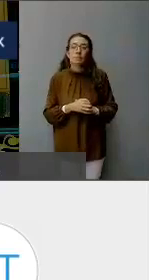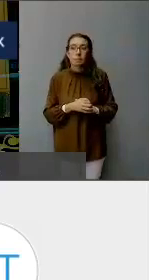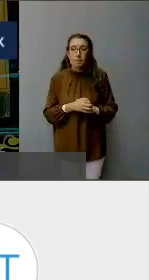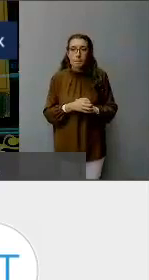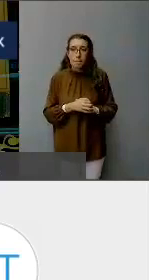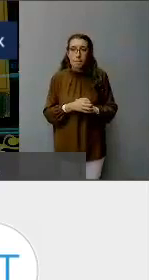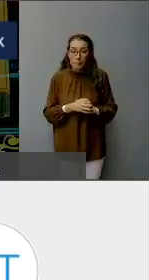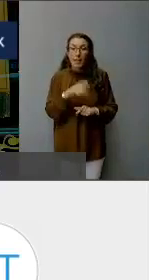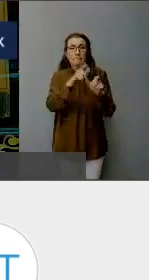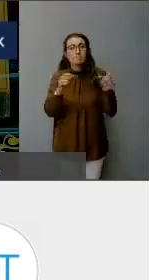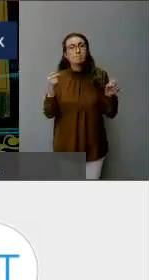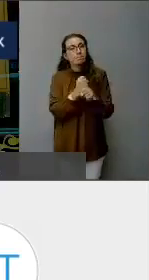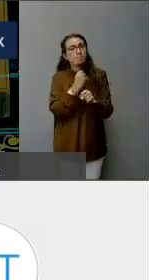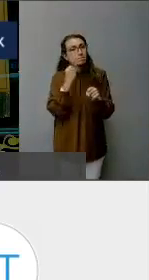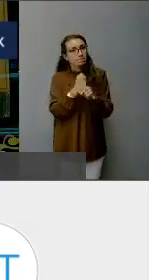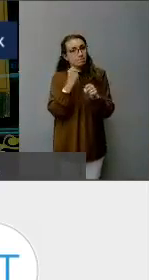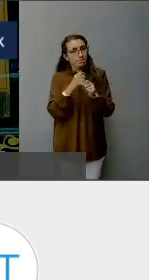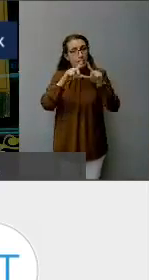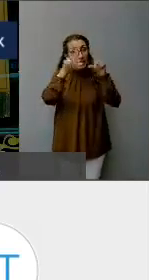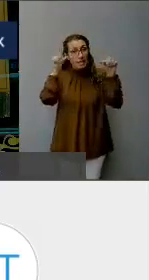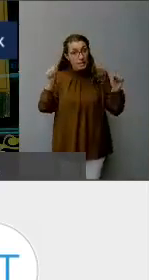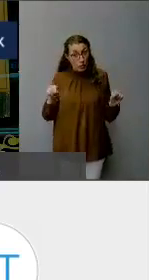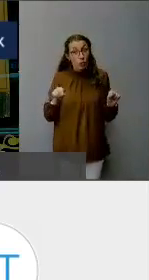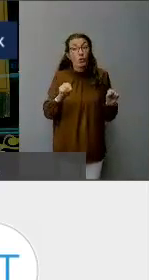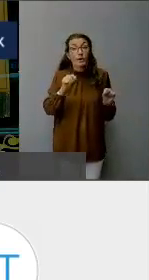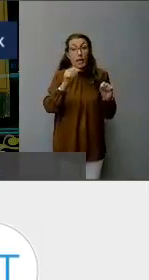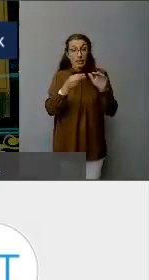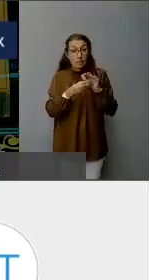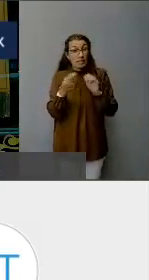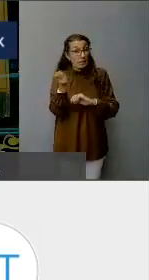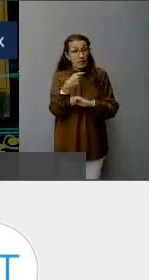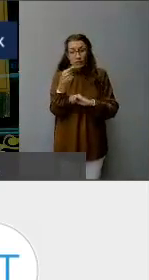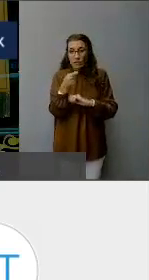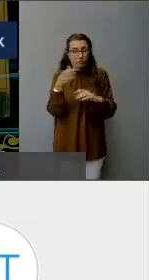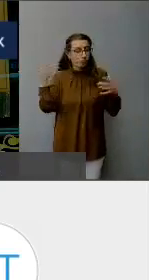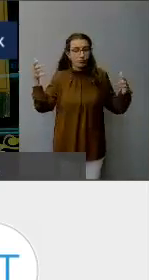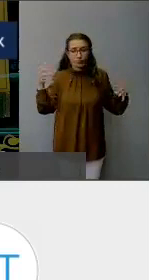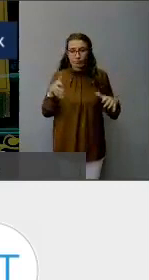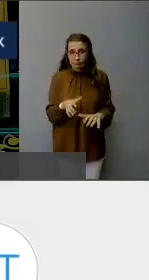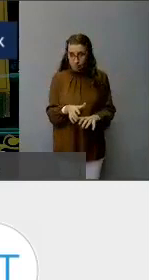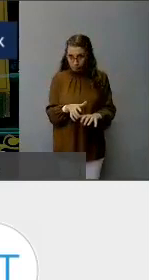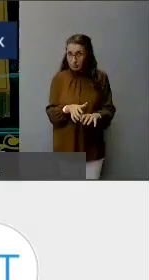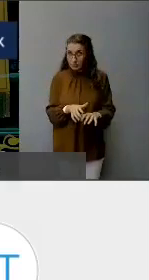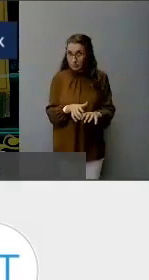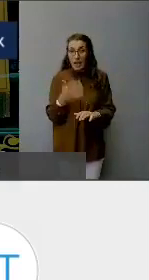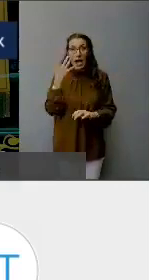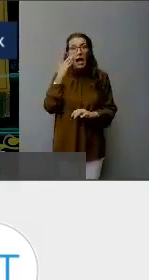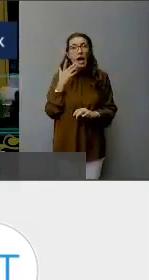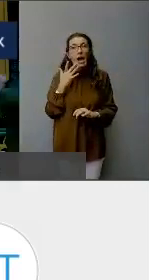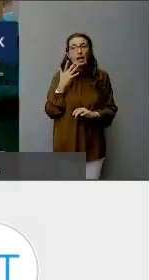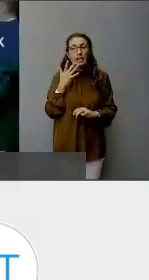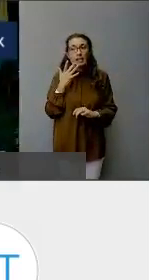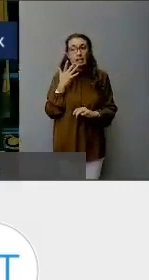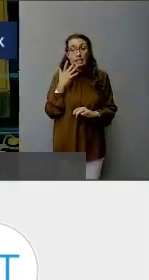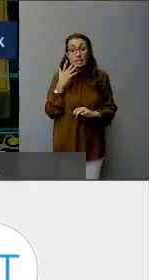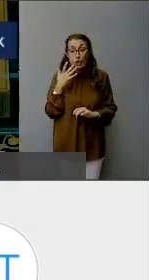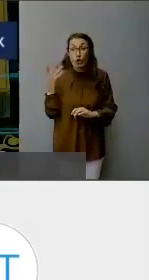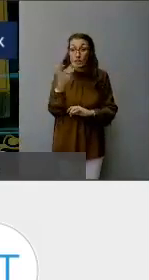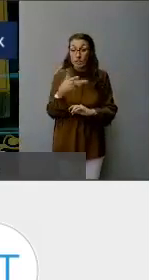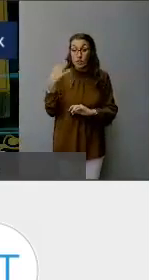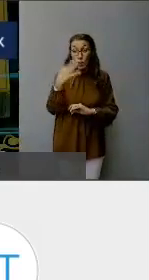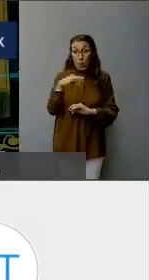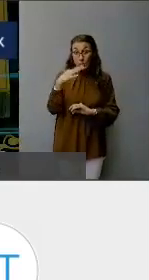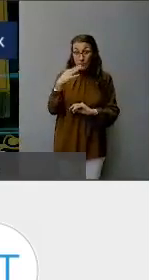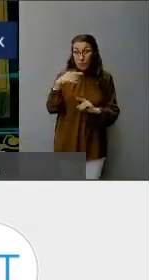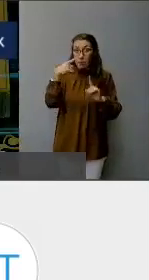organico dei vigili del fuoco in liguria sono così rilevanti da mettere a rischio la qualità del servizio alla salute